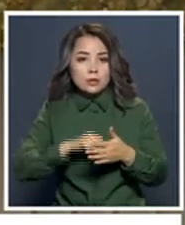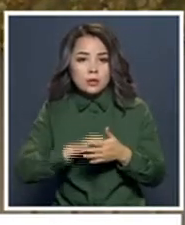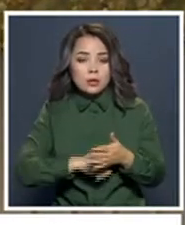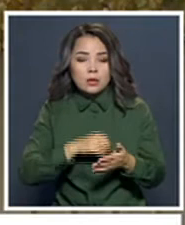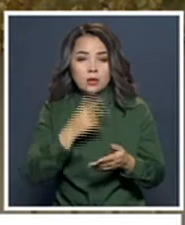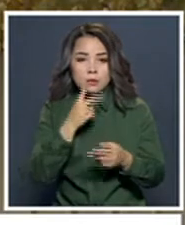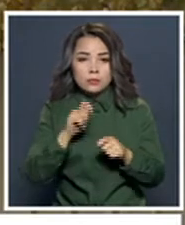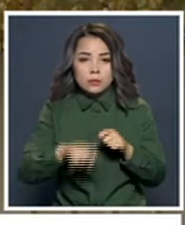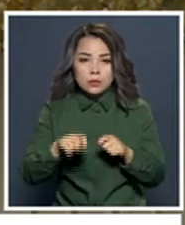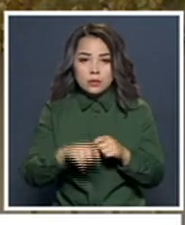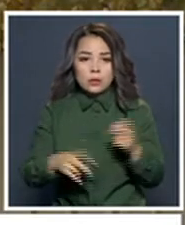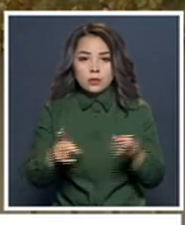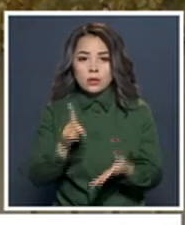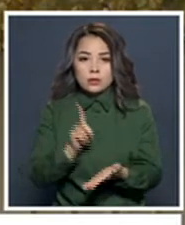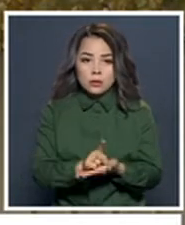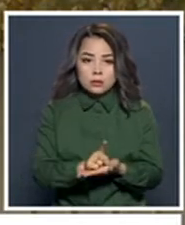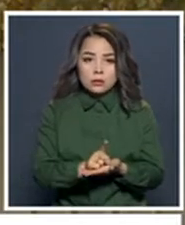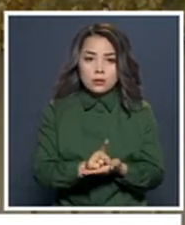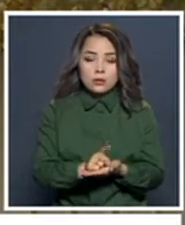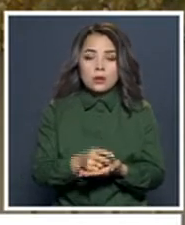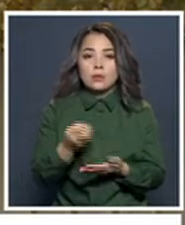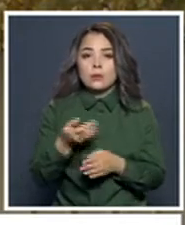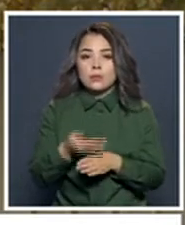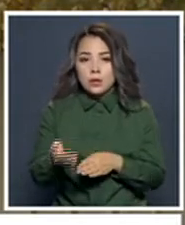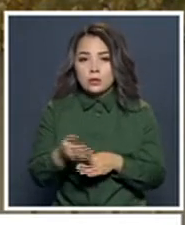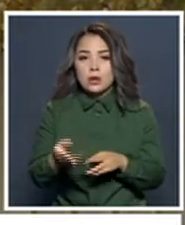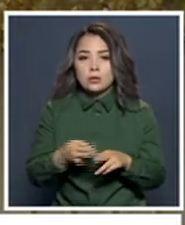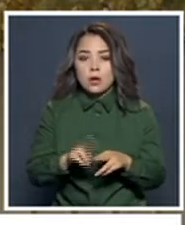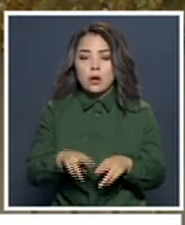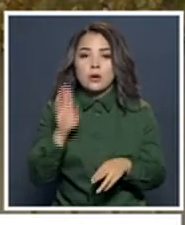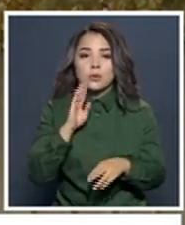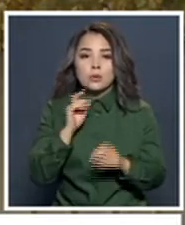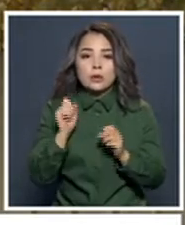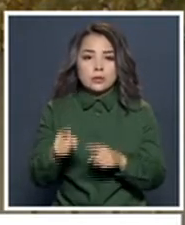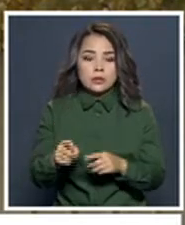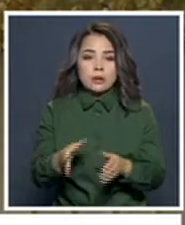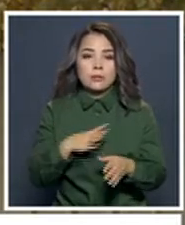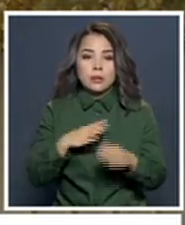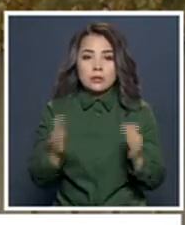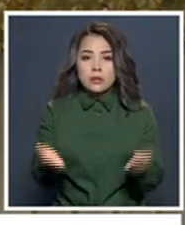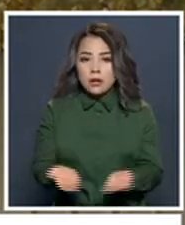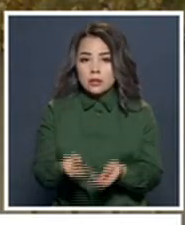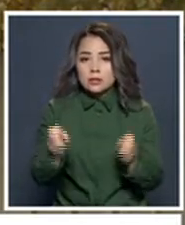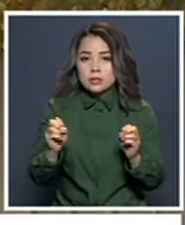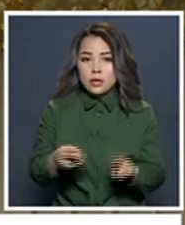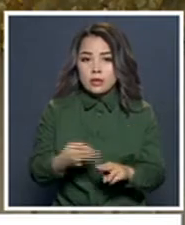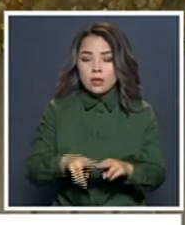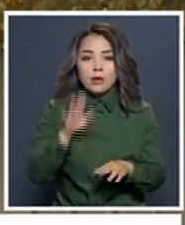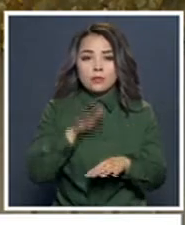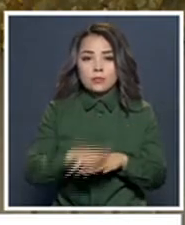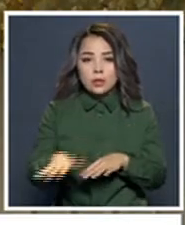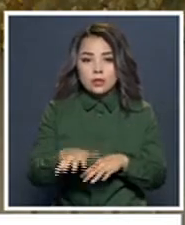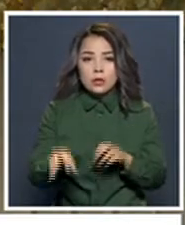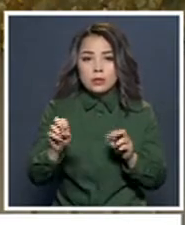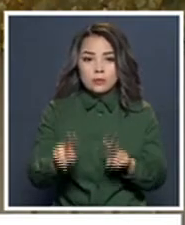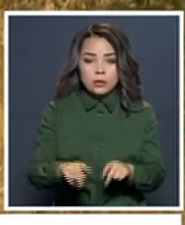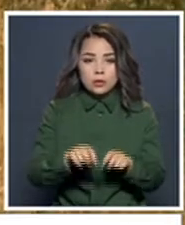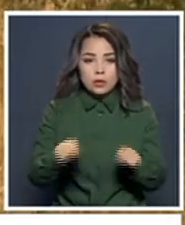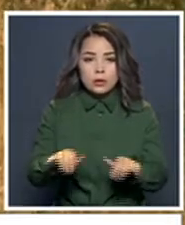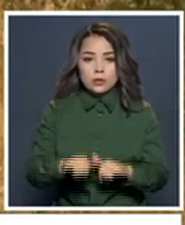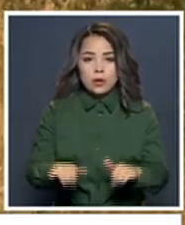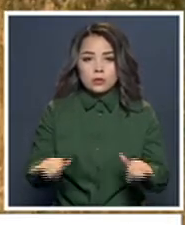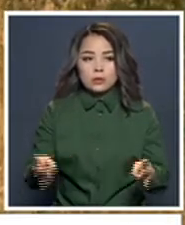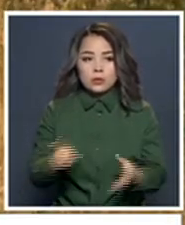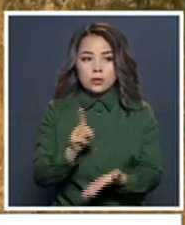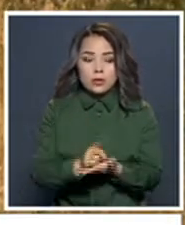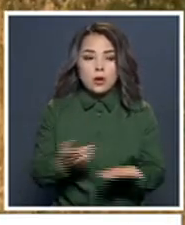дренажды құдықтар қазылады. Одан кейін сол суларды шығару бойынша арықтар салынып, үлкен Алматы каналына қосылатын болады.